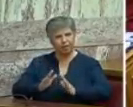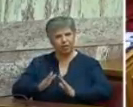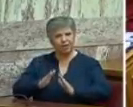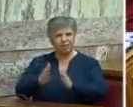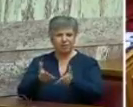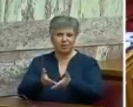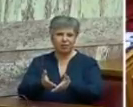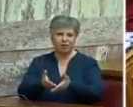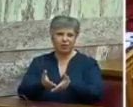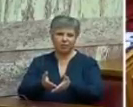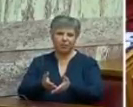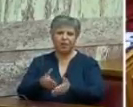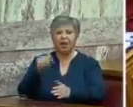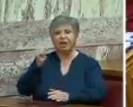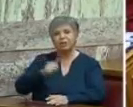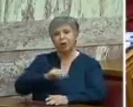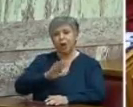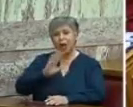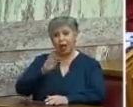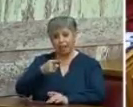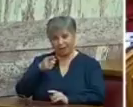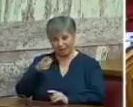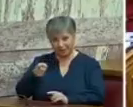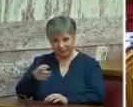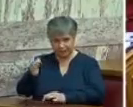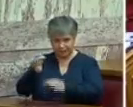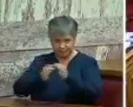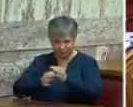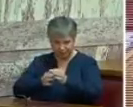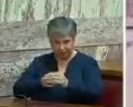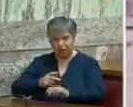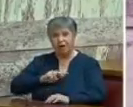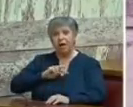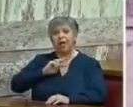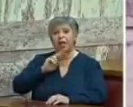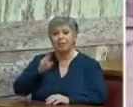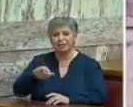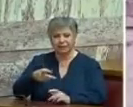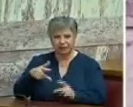εσείς και πείτε, θα απαντήσει ο Υπουργός. Να ξαναθέτε εσείς να ξαναπείτε.